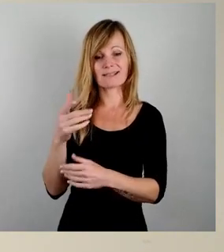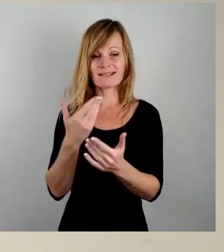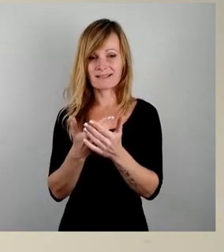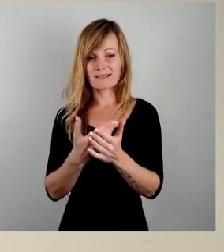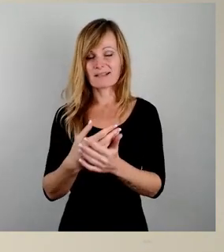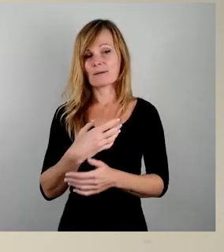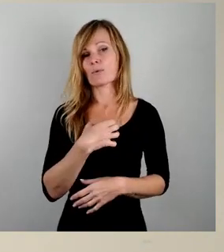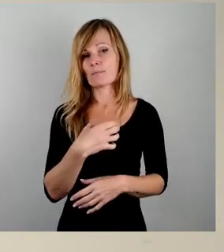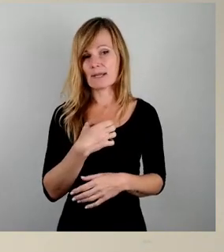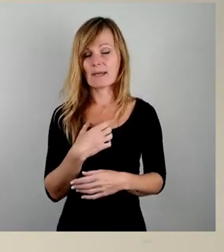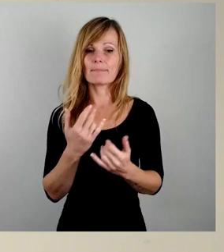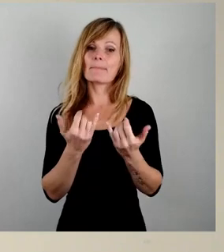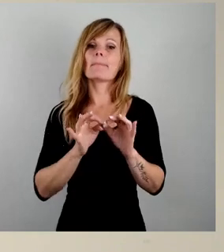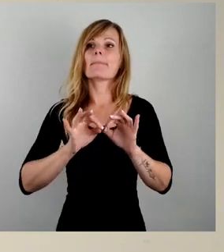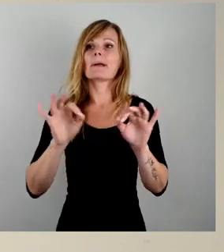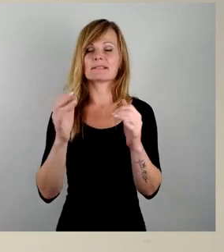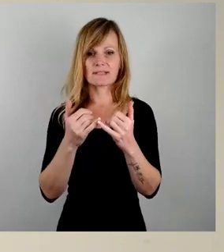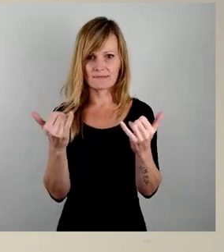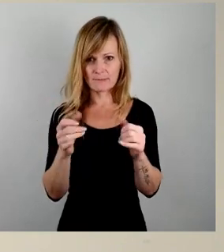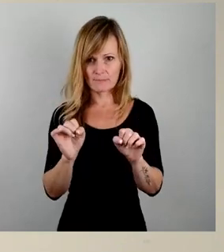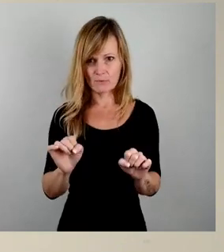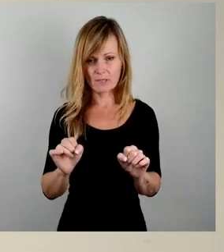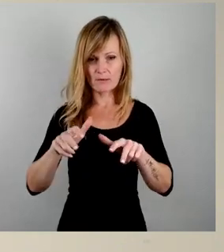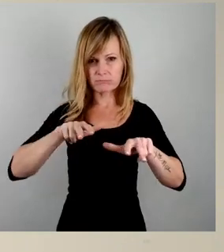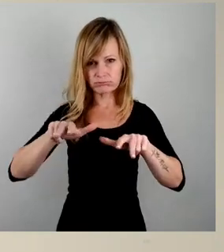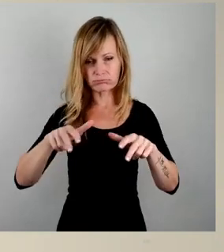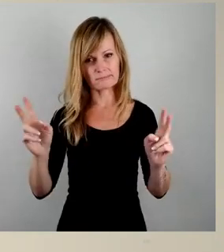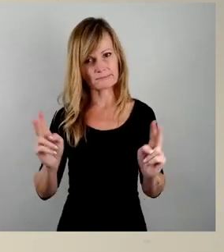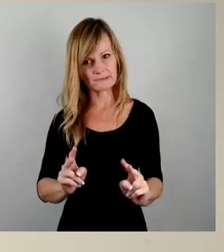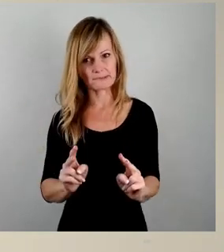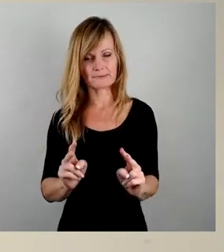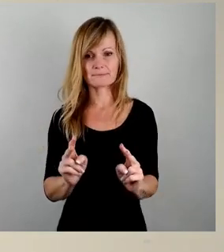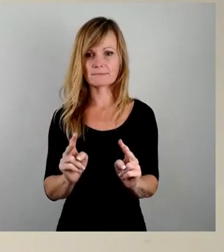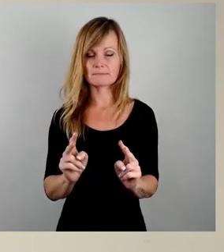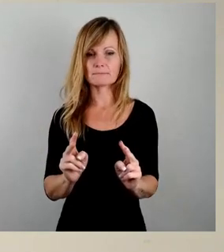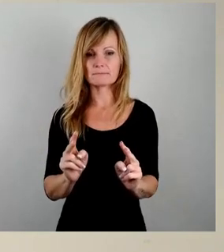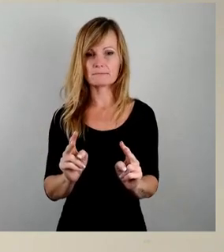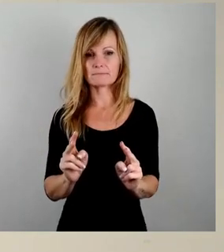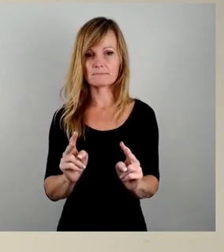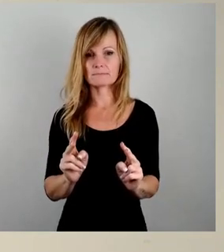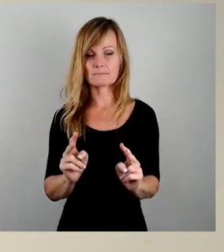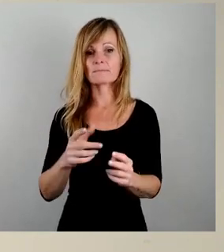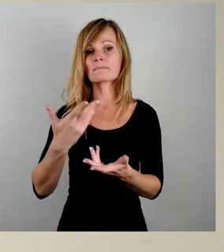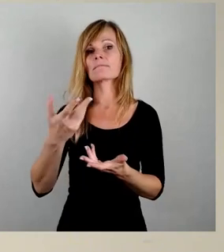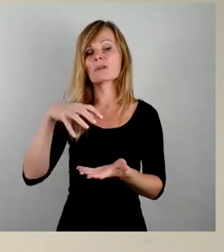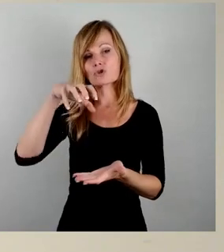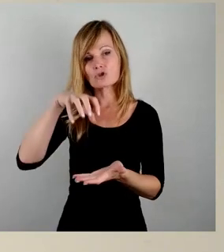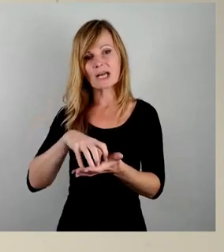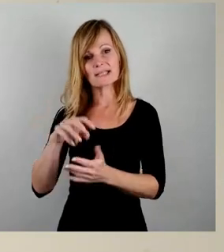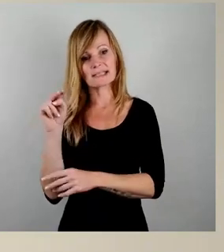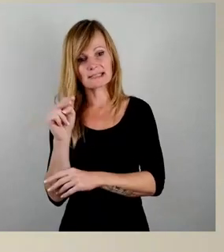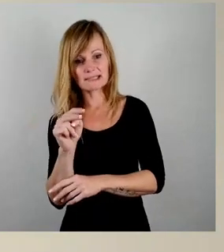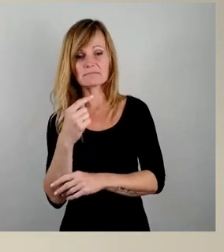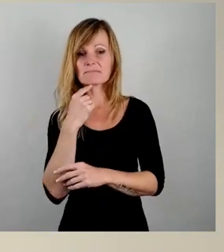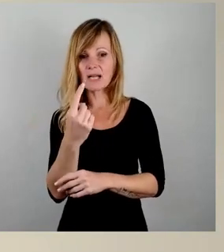noch besser Herr werden kann, insofern, dass natürlich es wünschenswert wäre aus der städtischen Sicht, dass die Polizeipräsenz sich